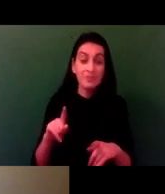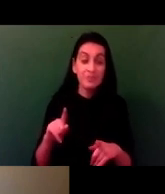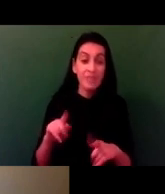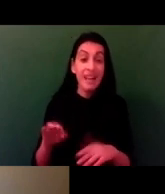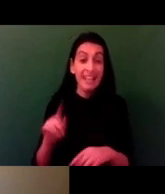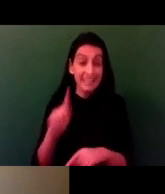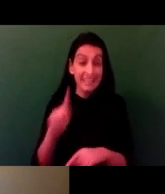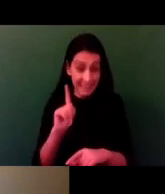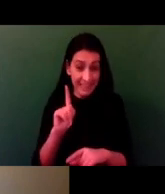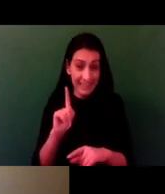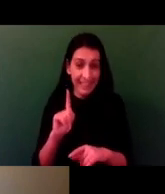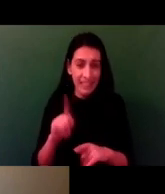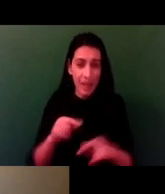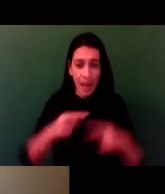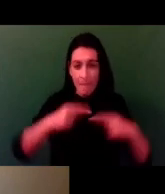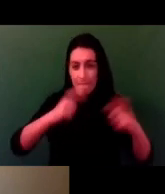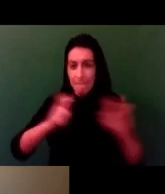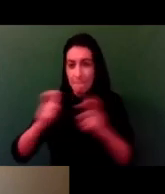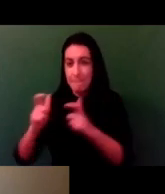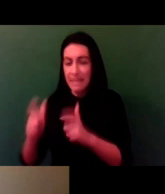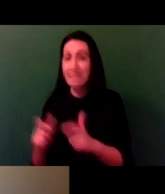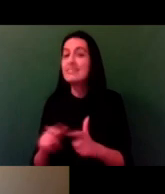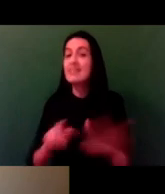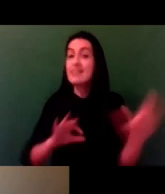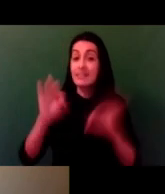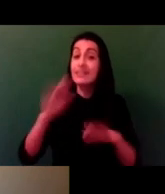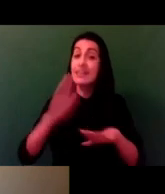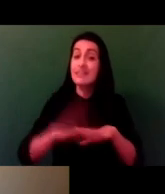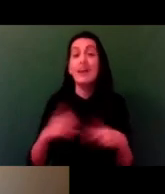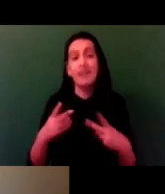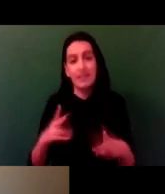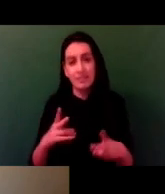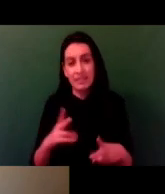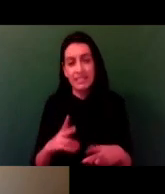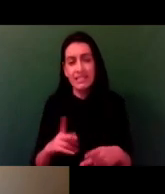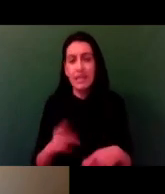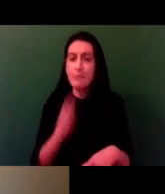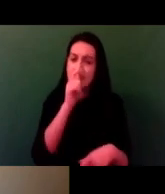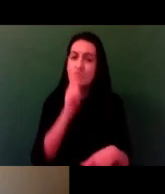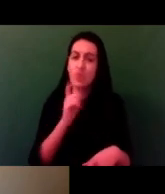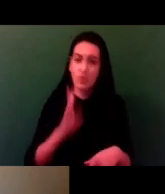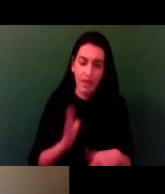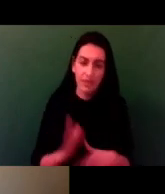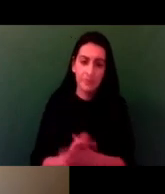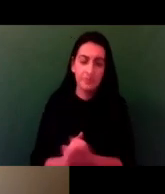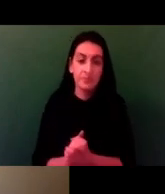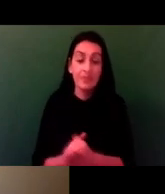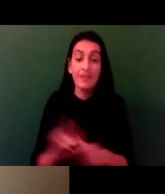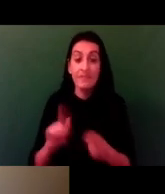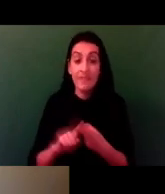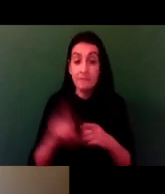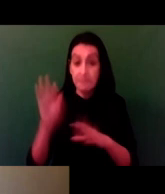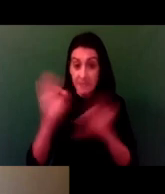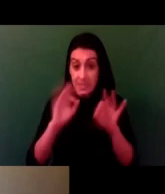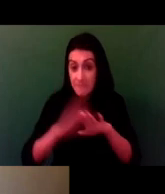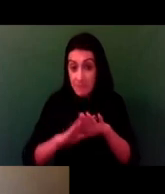demokratik, katılımcı bir mekanı oluşturmanın zaten imkanı yok tasarımcılar için gibi de bir sanki tartışma kanalı